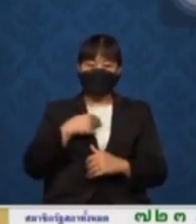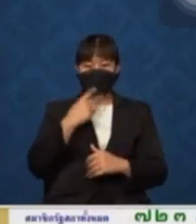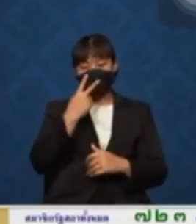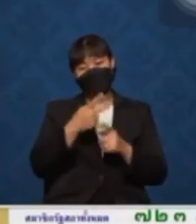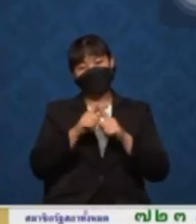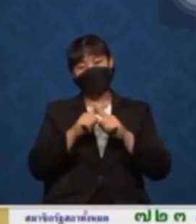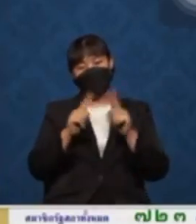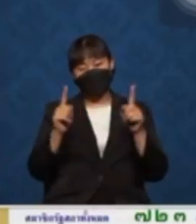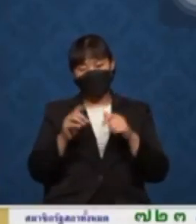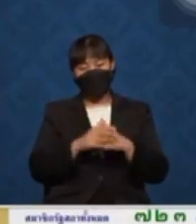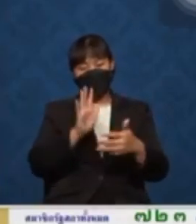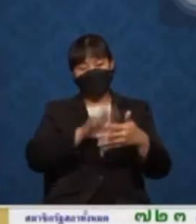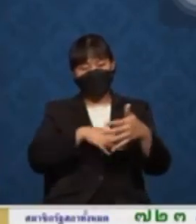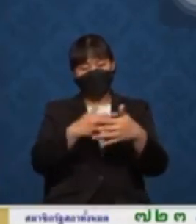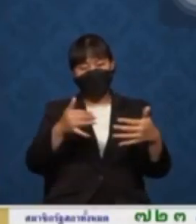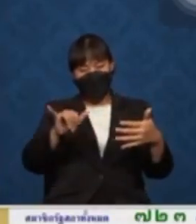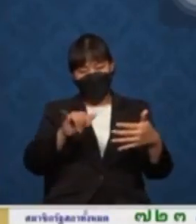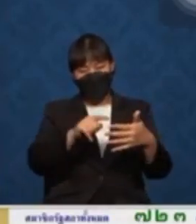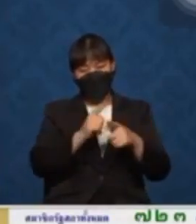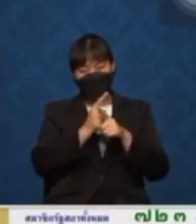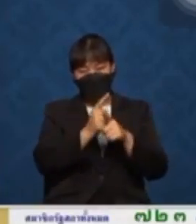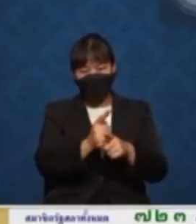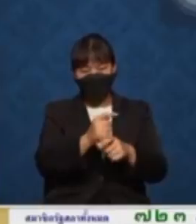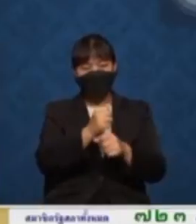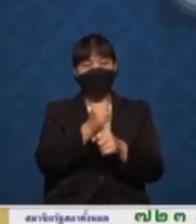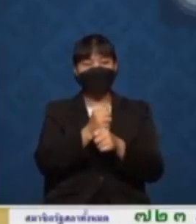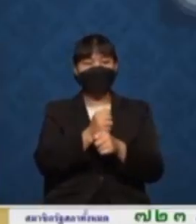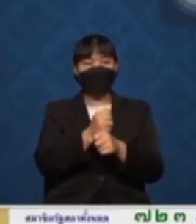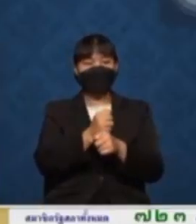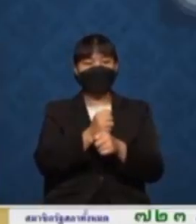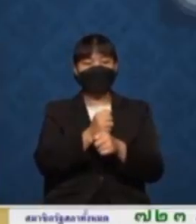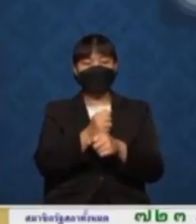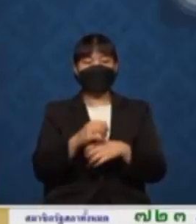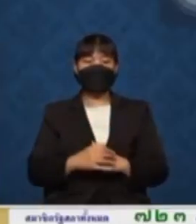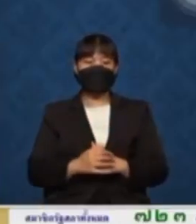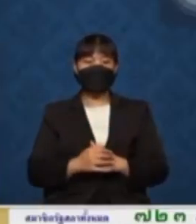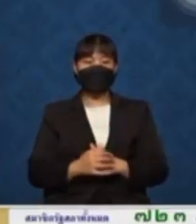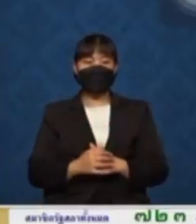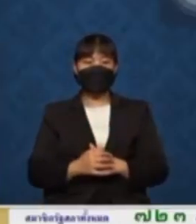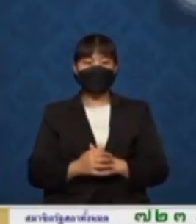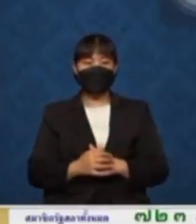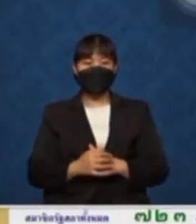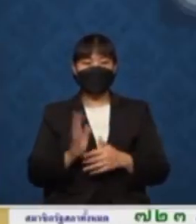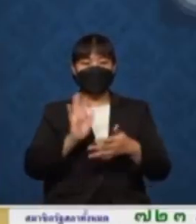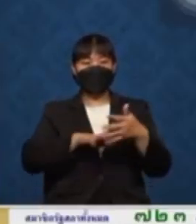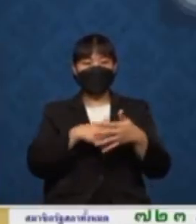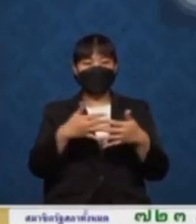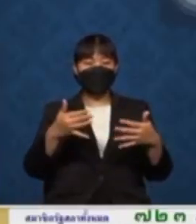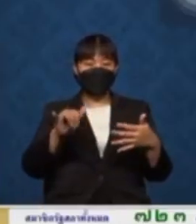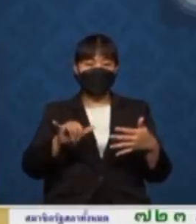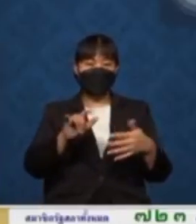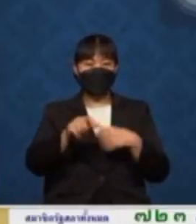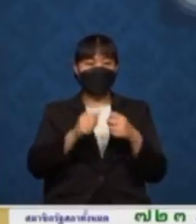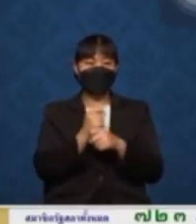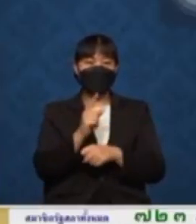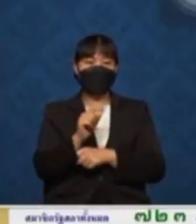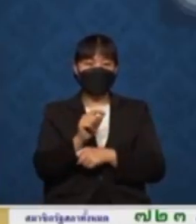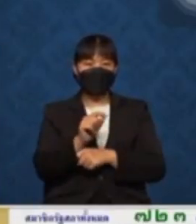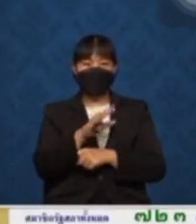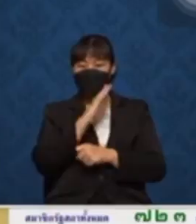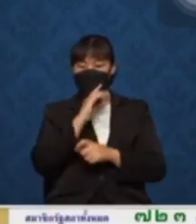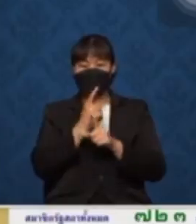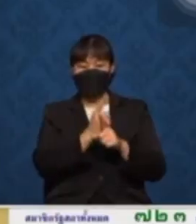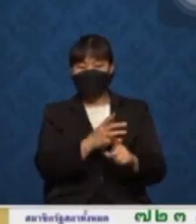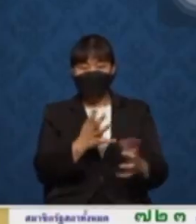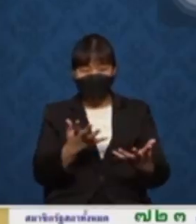าสตร์ชาตินี่แหละจะทำให้ประเทศไม่พังสิ่งที่น่ากังวลกว่านะครับก็คือยุทธศาสตร์20ปีเนี่ยเป็นยุทธศาสตร์ที่ถ้าไม่ทำต